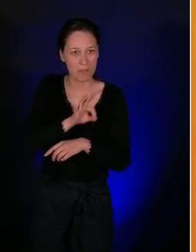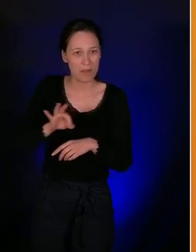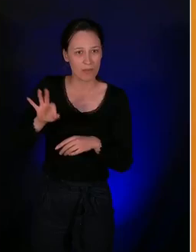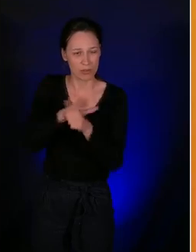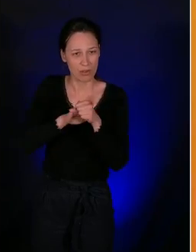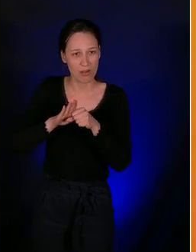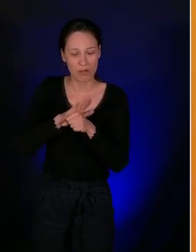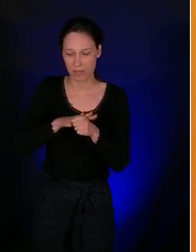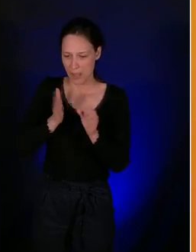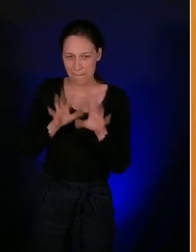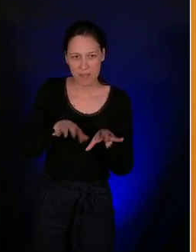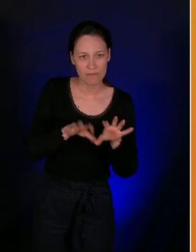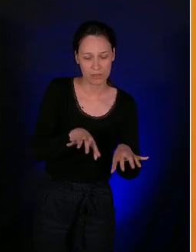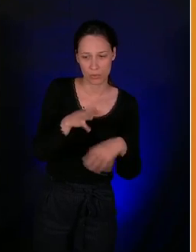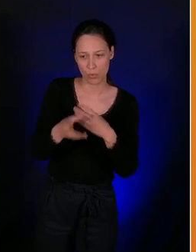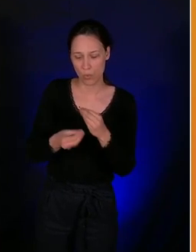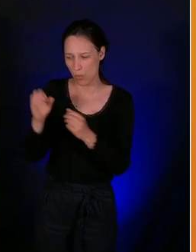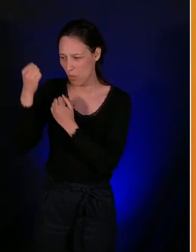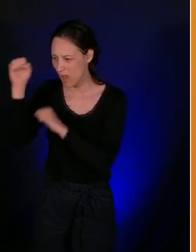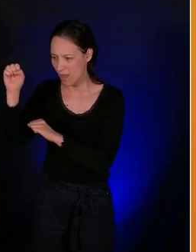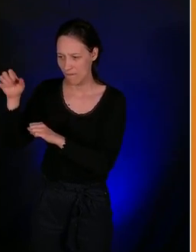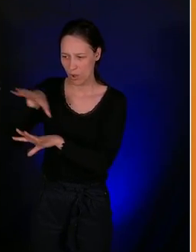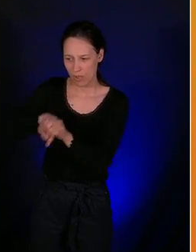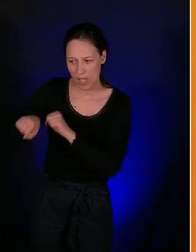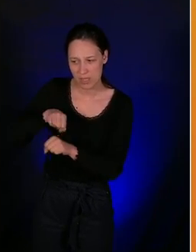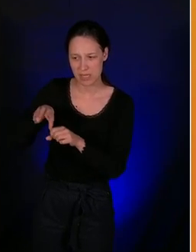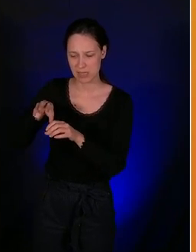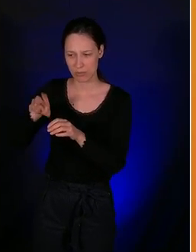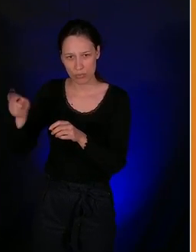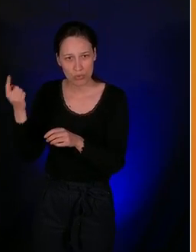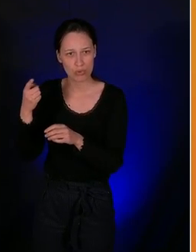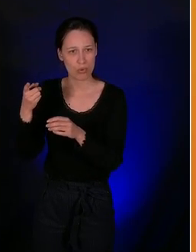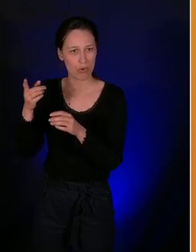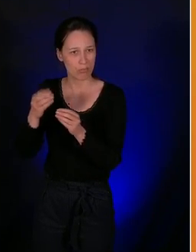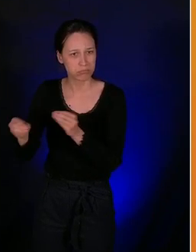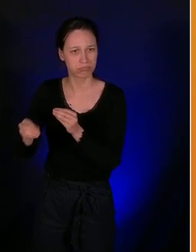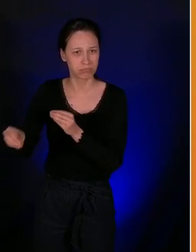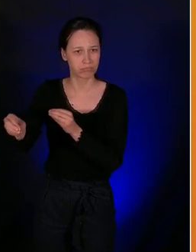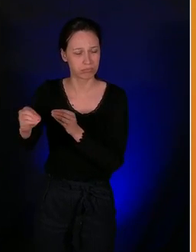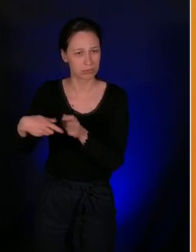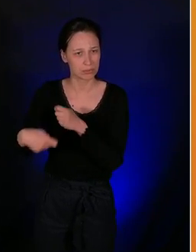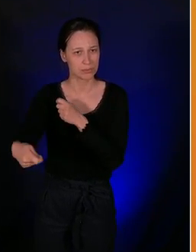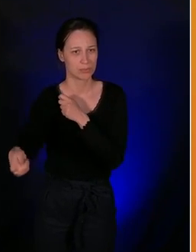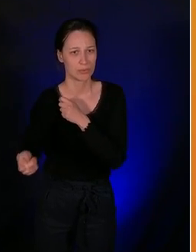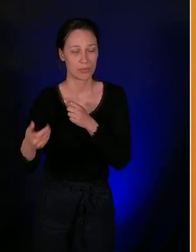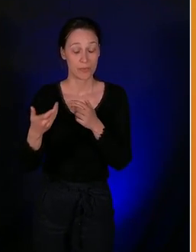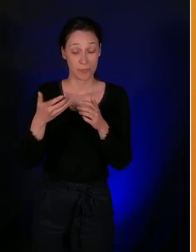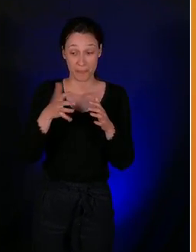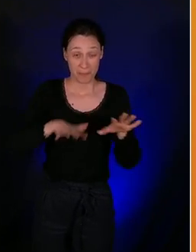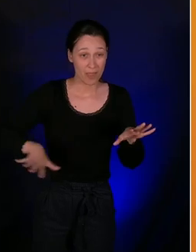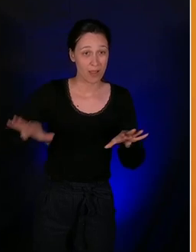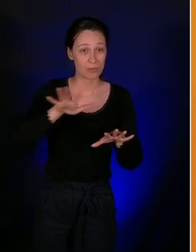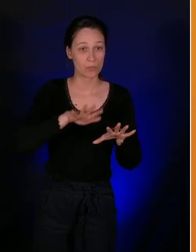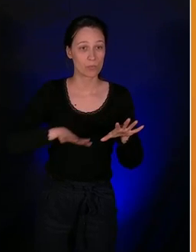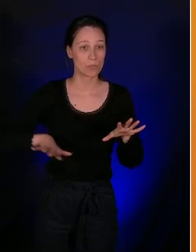manifestations, sur les piquets de grève, y compris reconductibles, dans les initiatives locales. Partout, elles sont impulsées